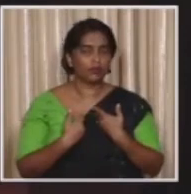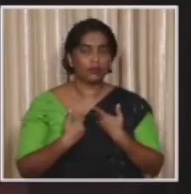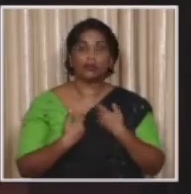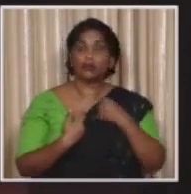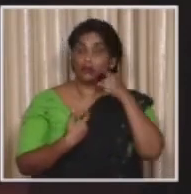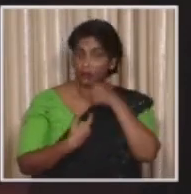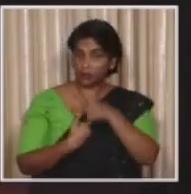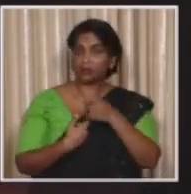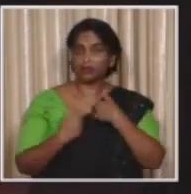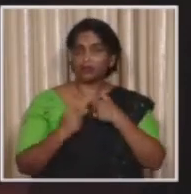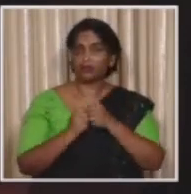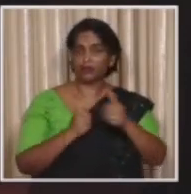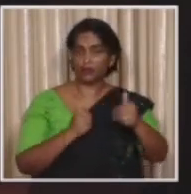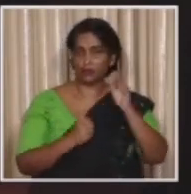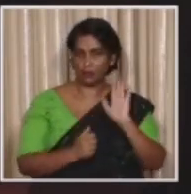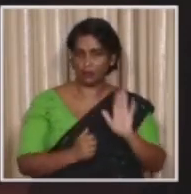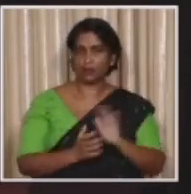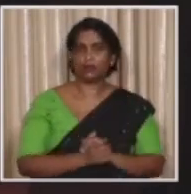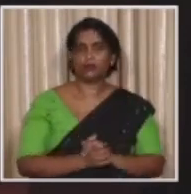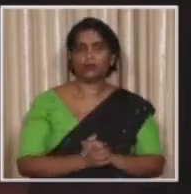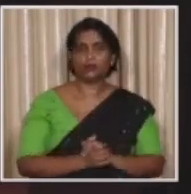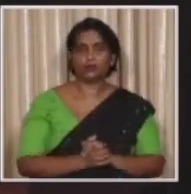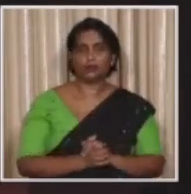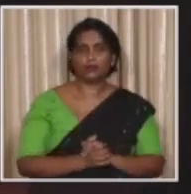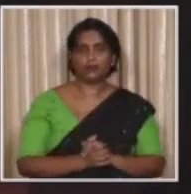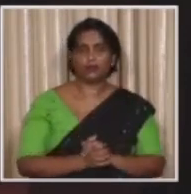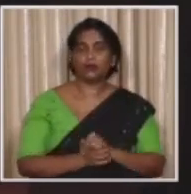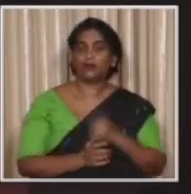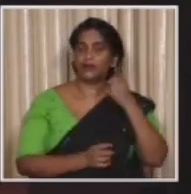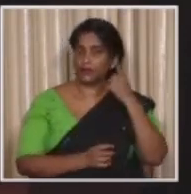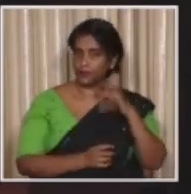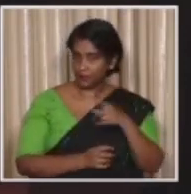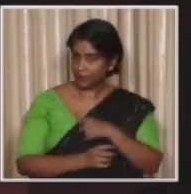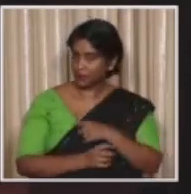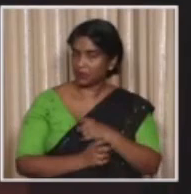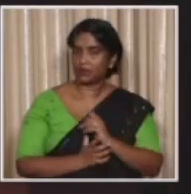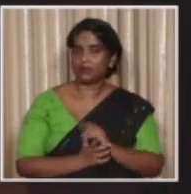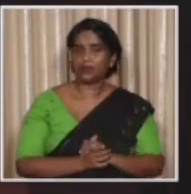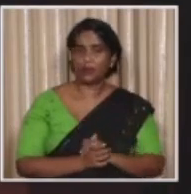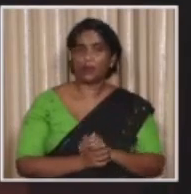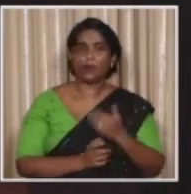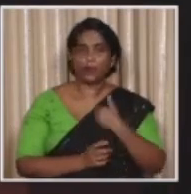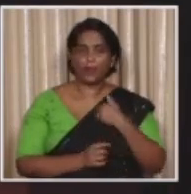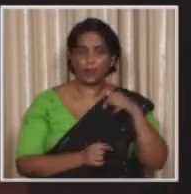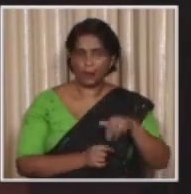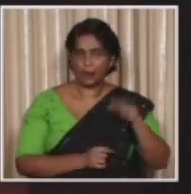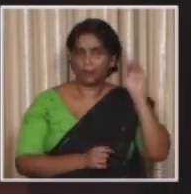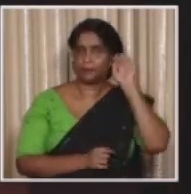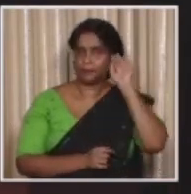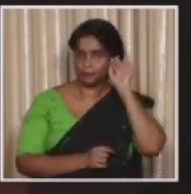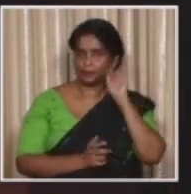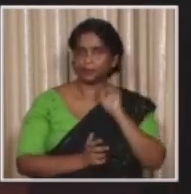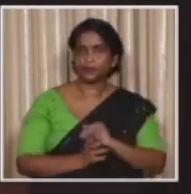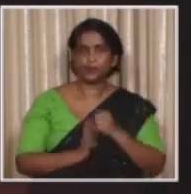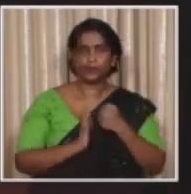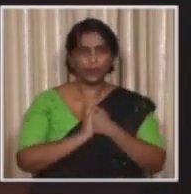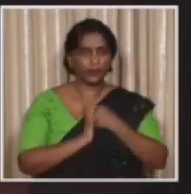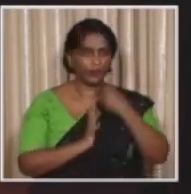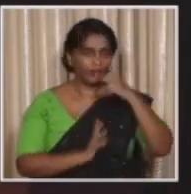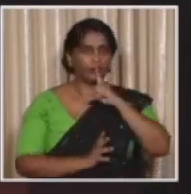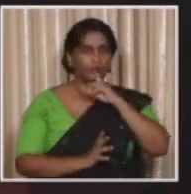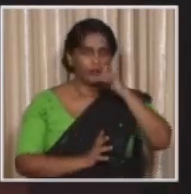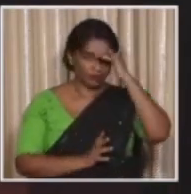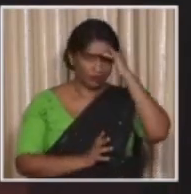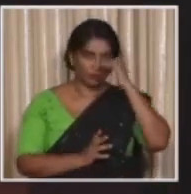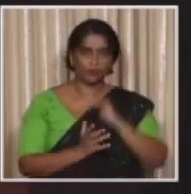අන්න එතනටයි අපි එන්නට ඕන. ඒ නිසා මට අද ආරංචි වුණා ගරු නියෝජ්‍ය